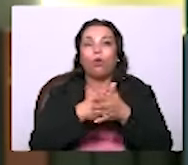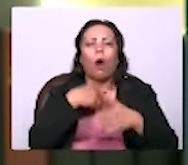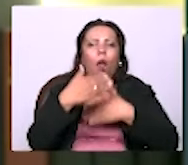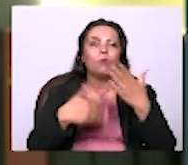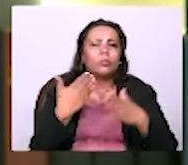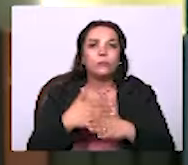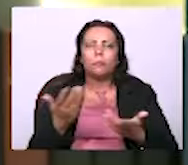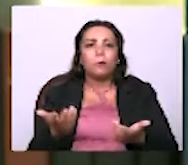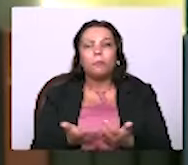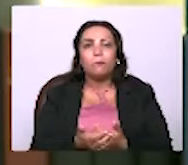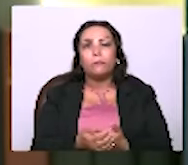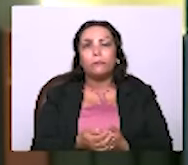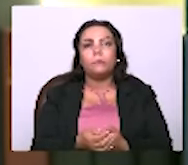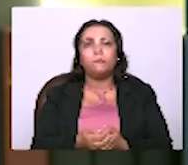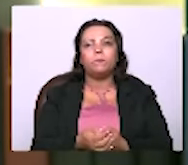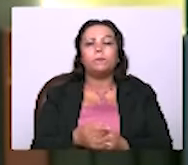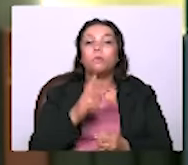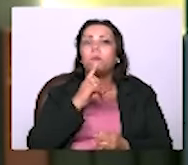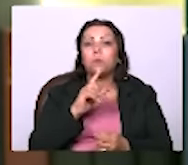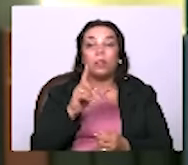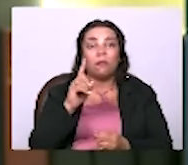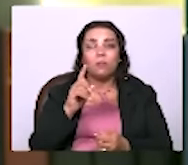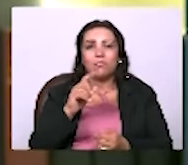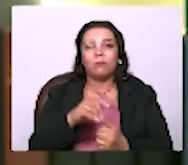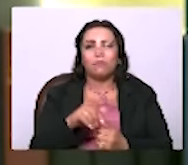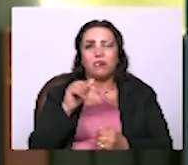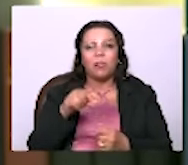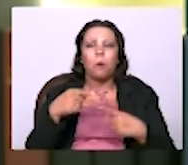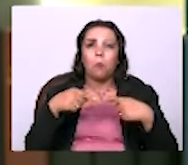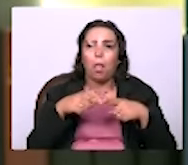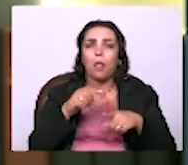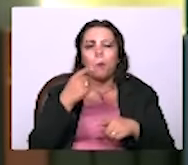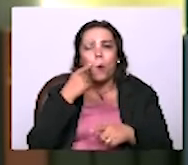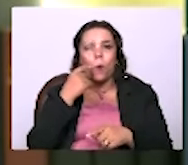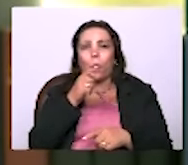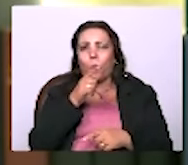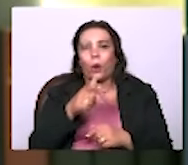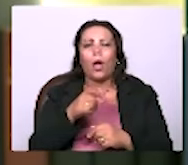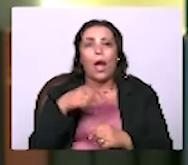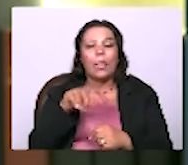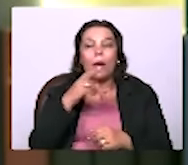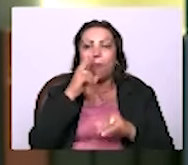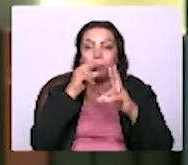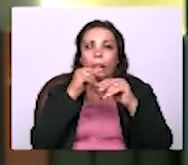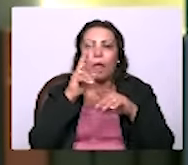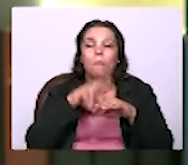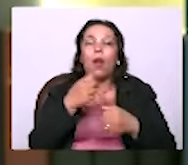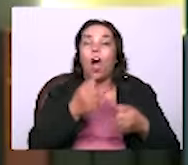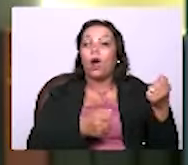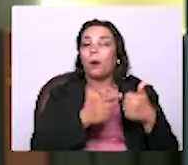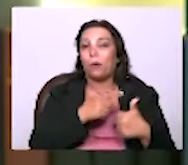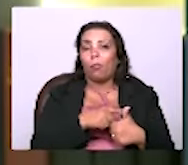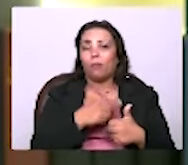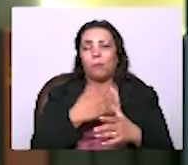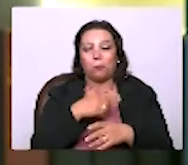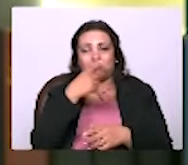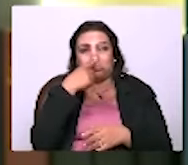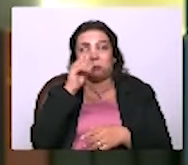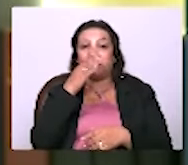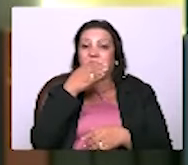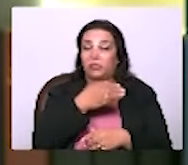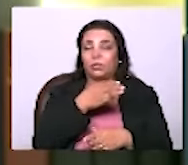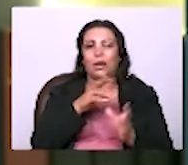ايضا ولكن يعني انا في هذا السياق احنا اذا كنا بنتكلم في السيارات ومساله الرعونه في